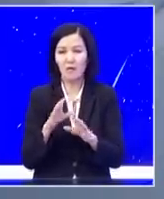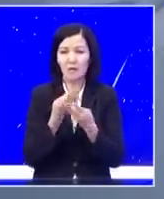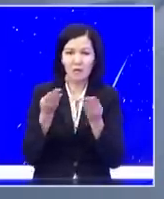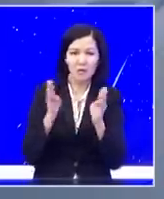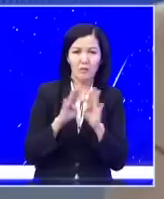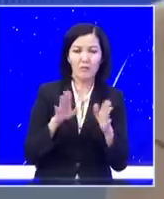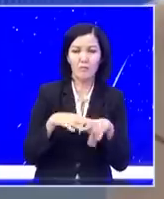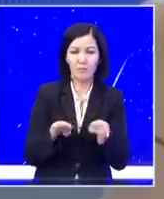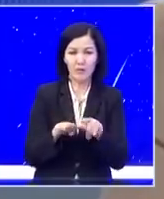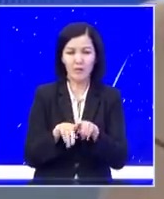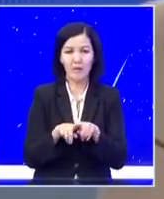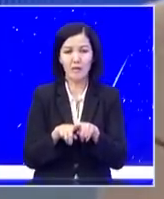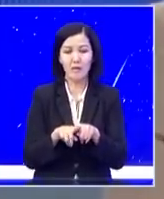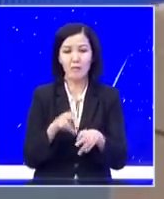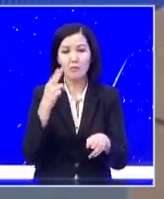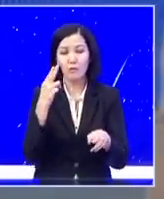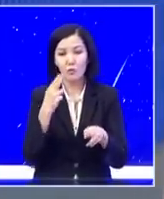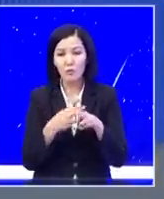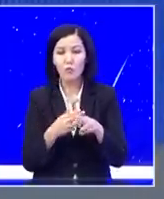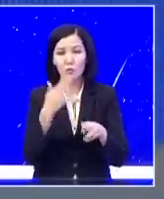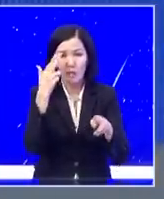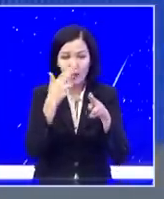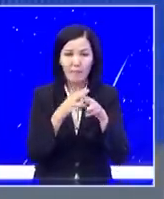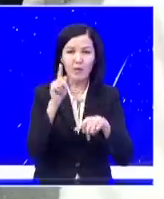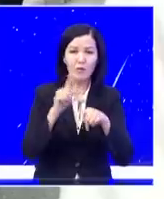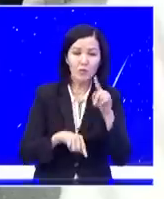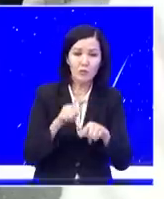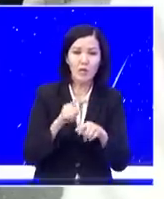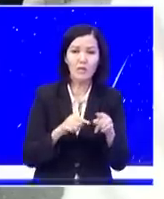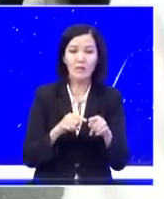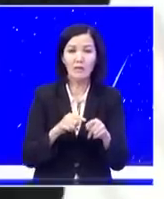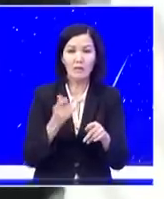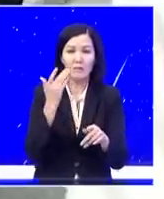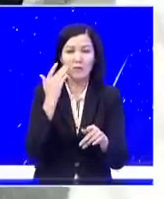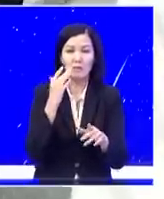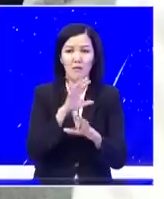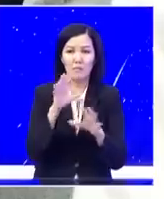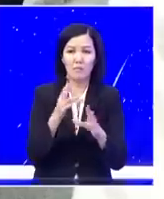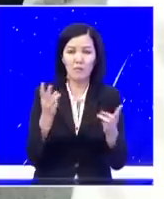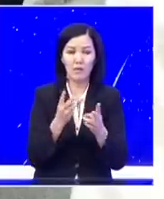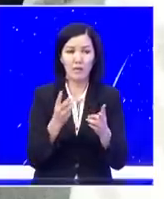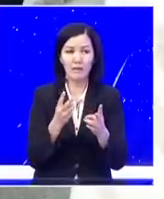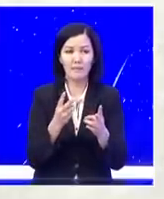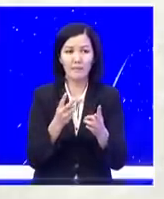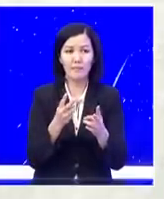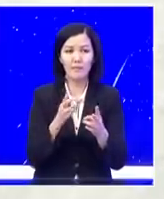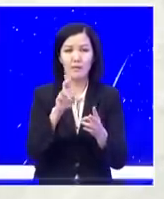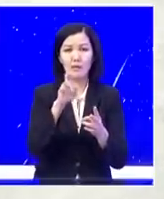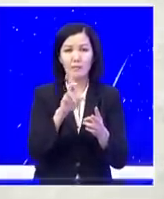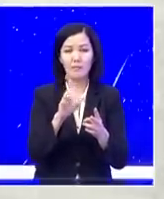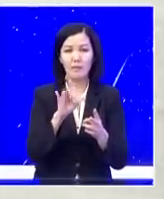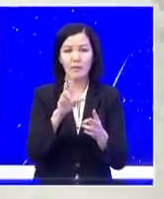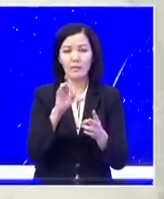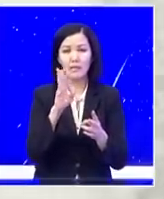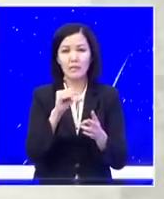біздің ағайындығымыз қайда? Біздің онда туыстығымыз қайда? Бейсенді мен өнер саласынан да, саяси